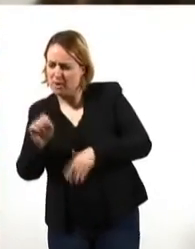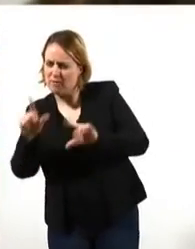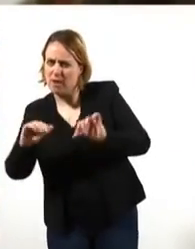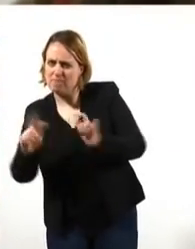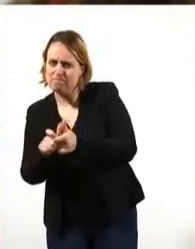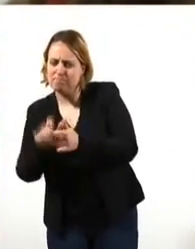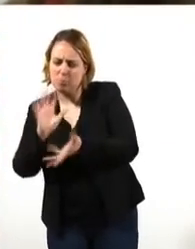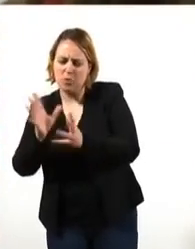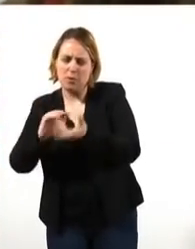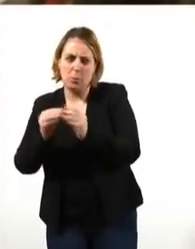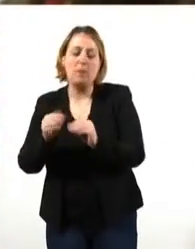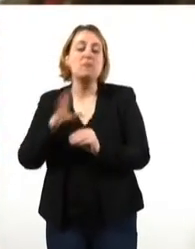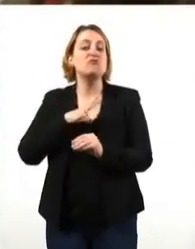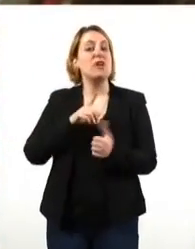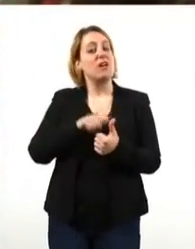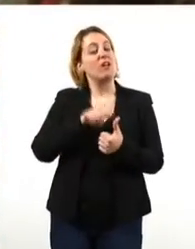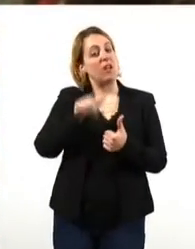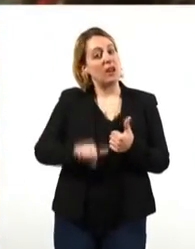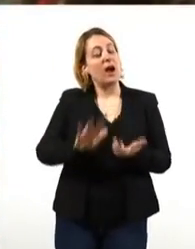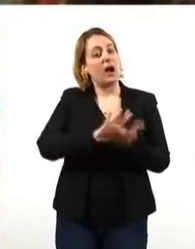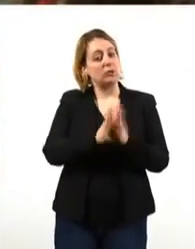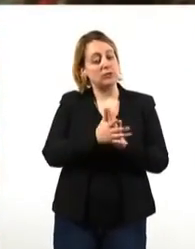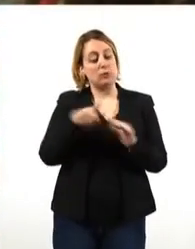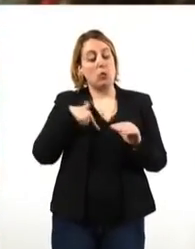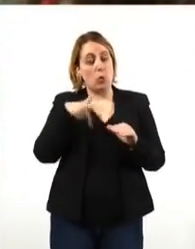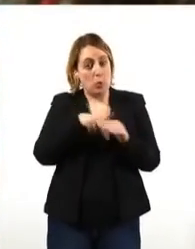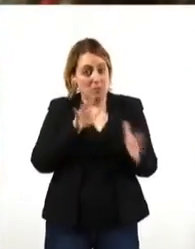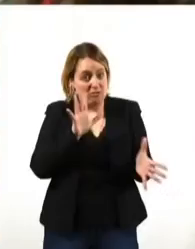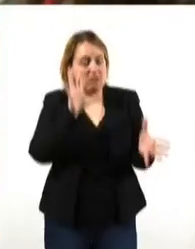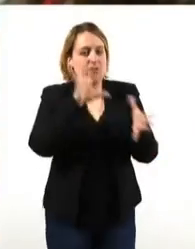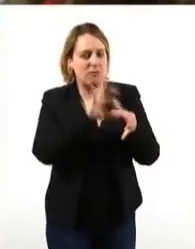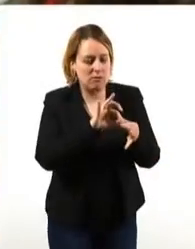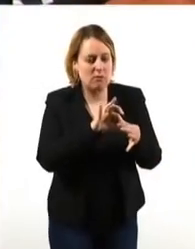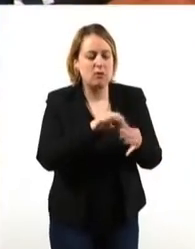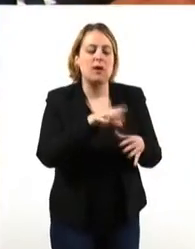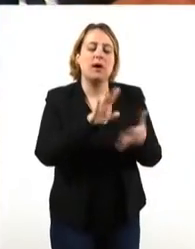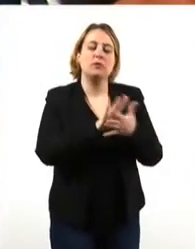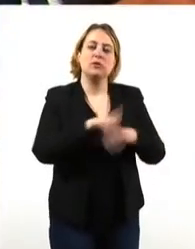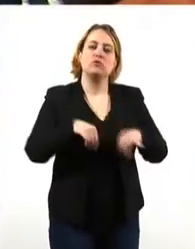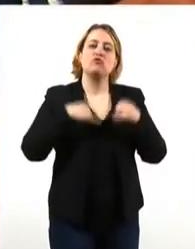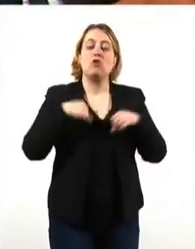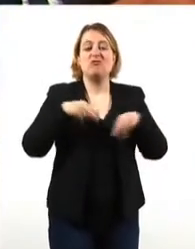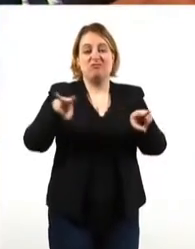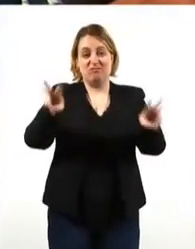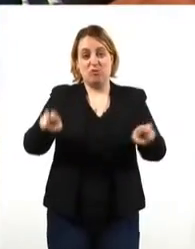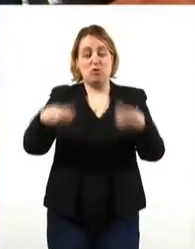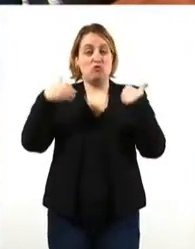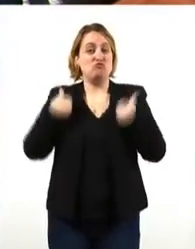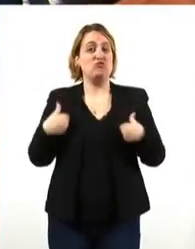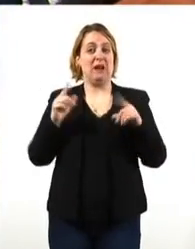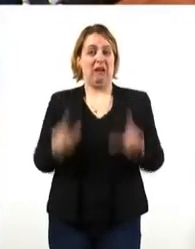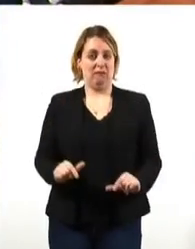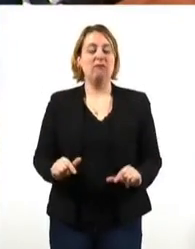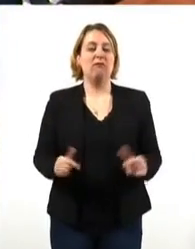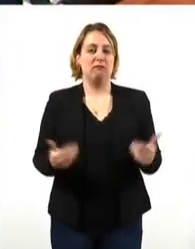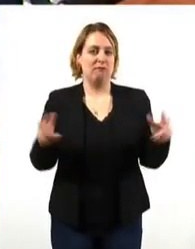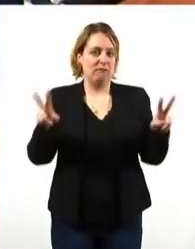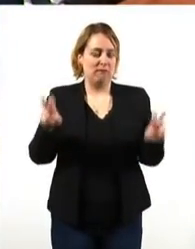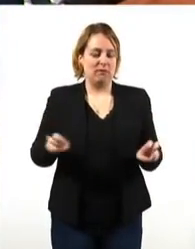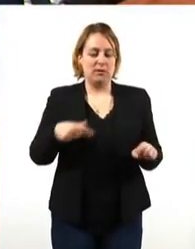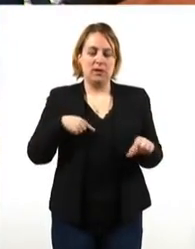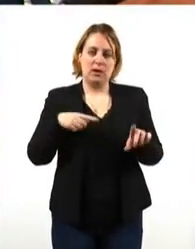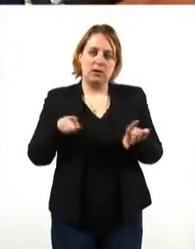des associations, il y a une association avec laquelle on commence à travailler de jeunes qui s'appelle « Je suis là ». Et pour dire, voilà, il y a un